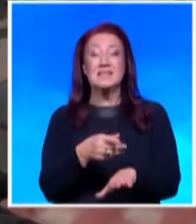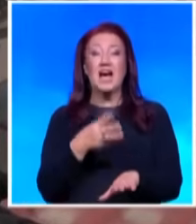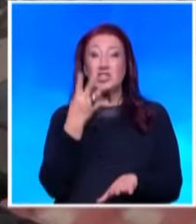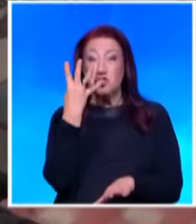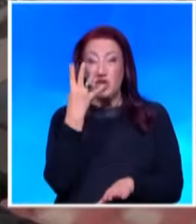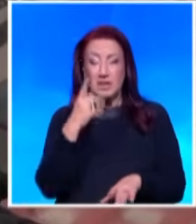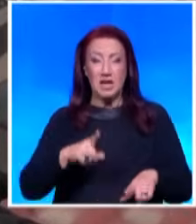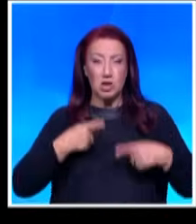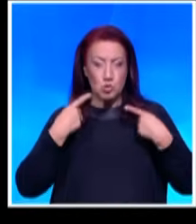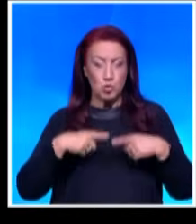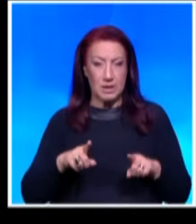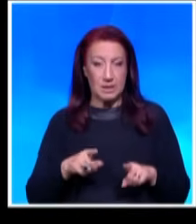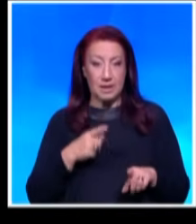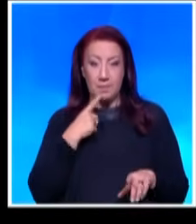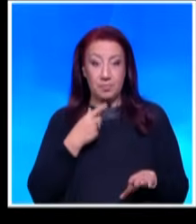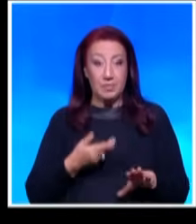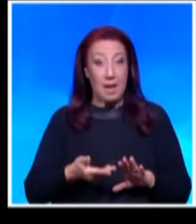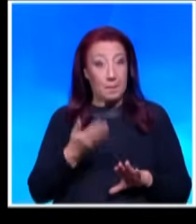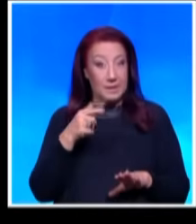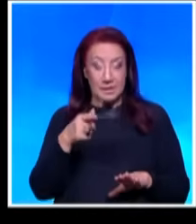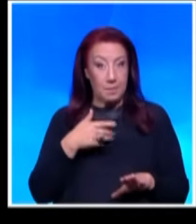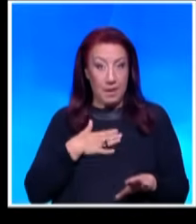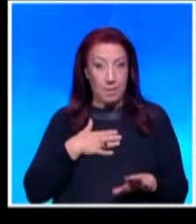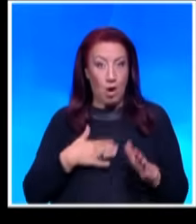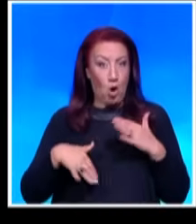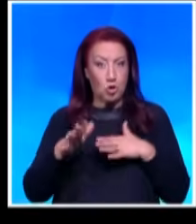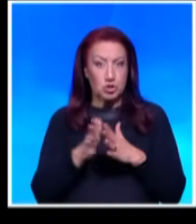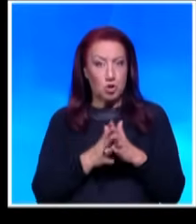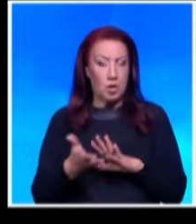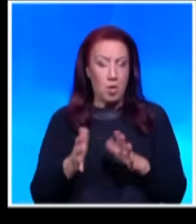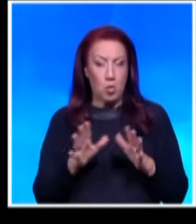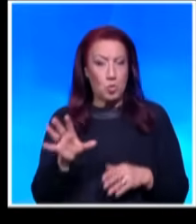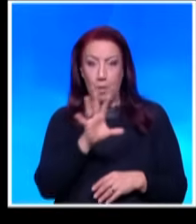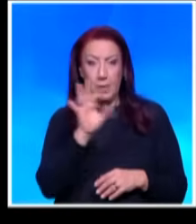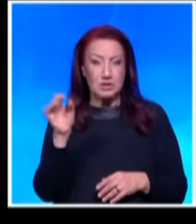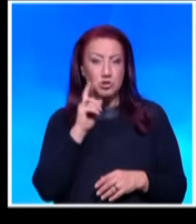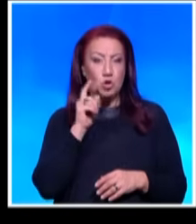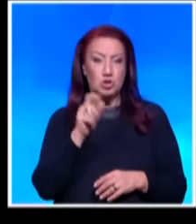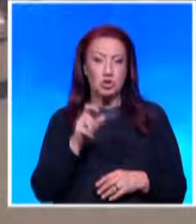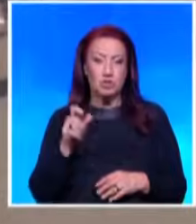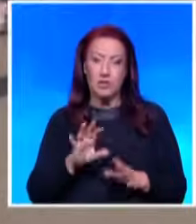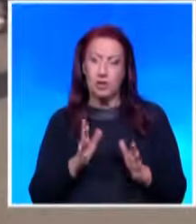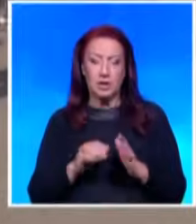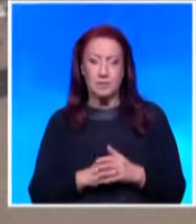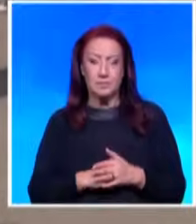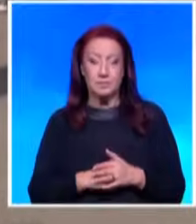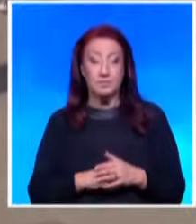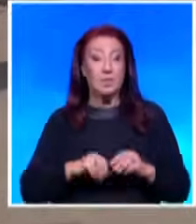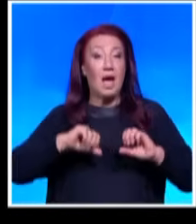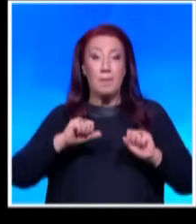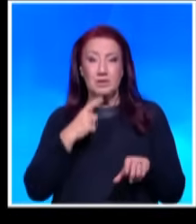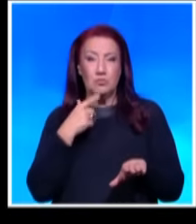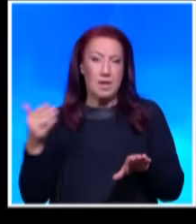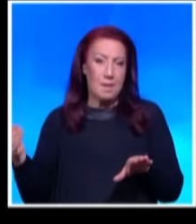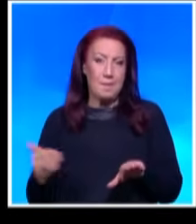хора на опашката? Около 500. Около 500? около 500. Бързо ли мина